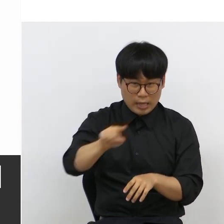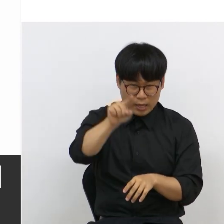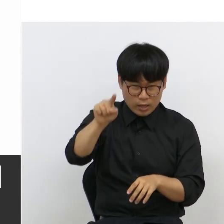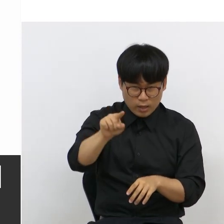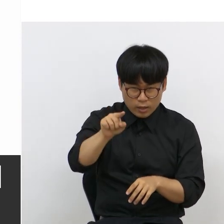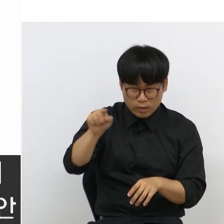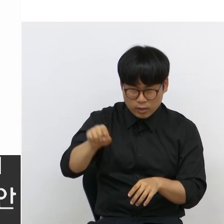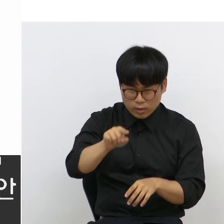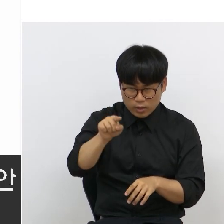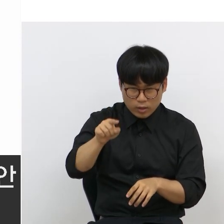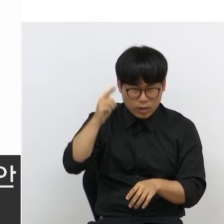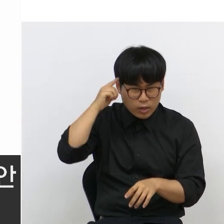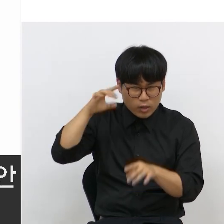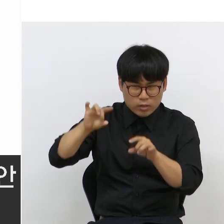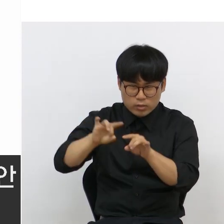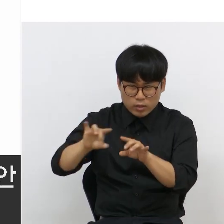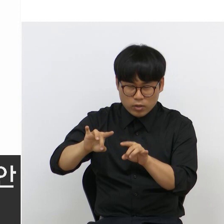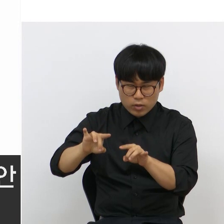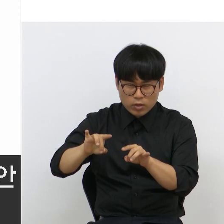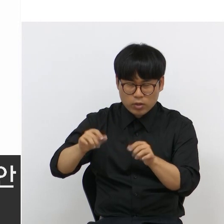신경절도 죽고